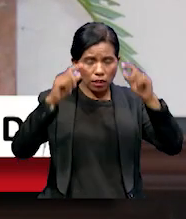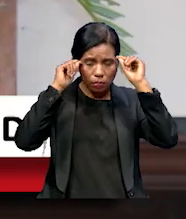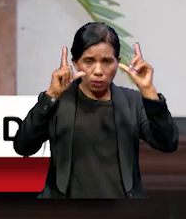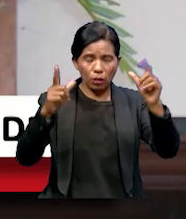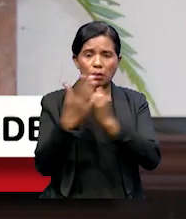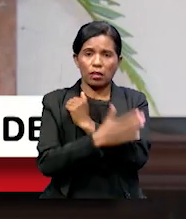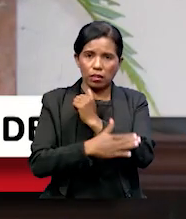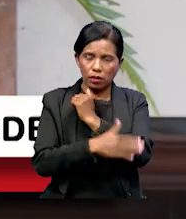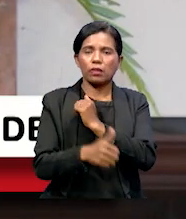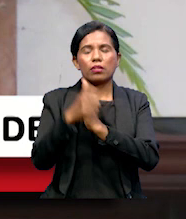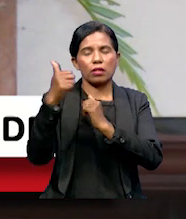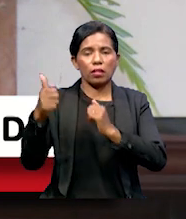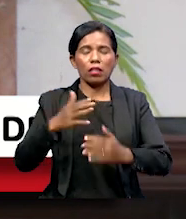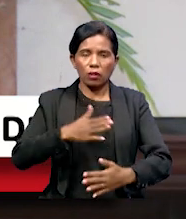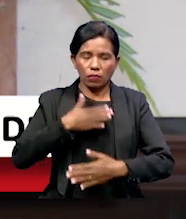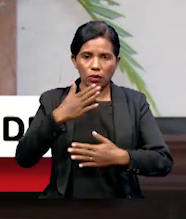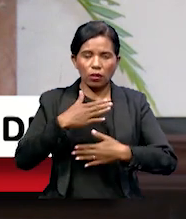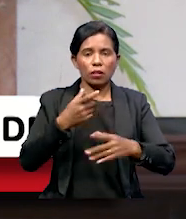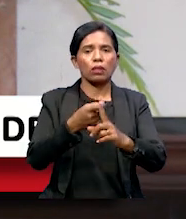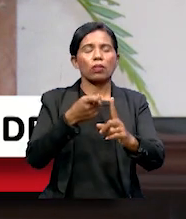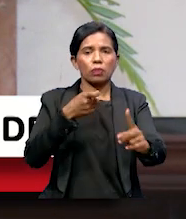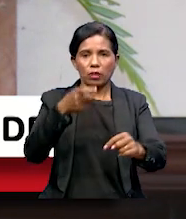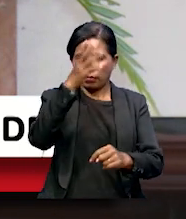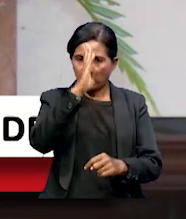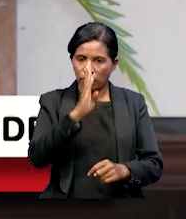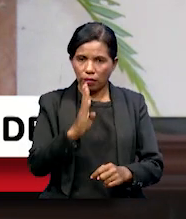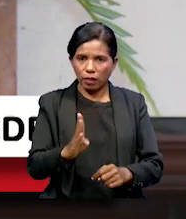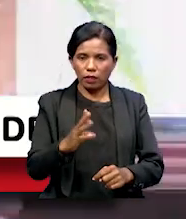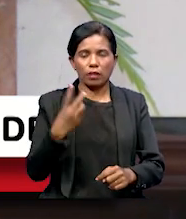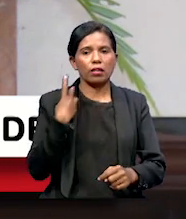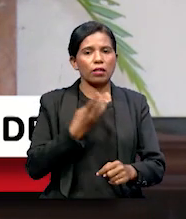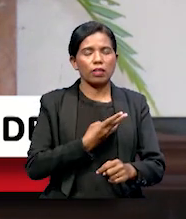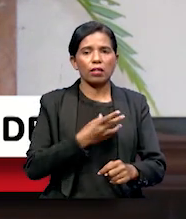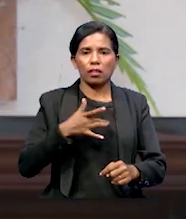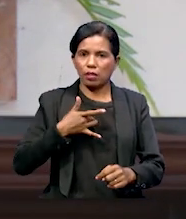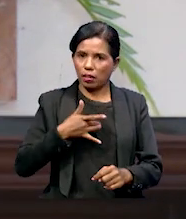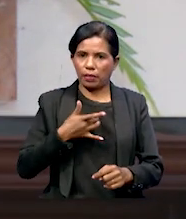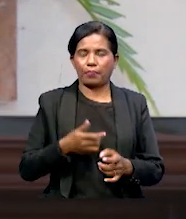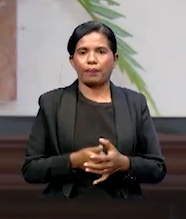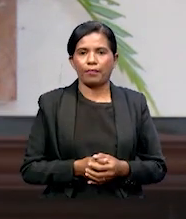liur. Solok ida nebe mai husi matamat. Nebe ite ida idak sente.